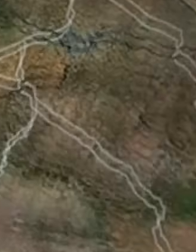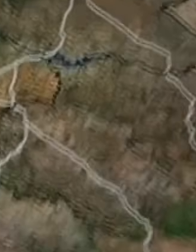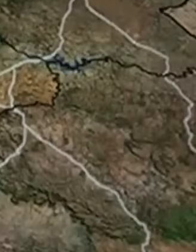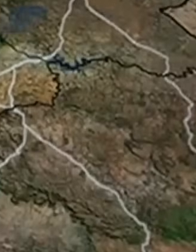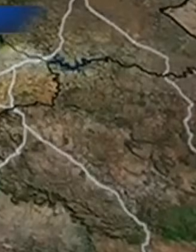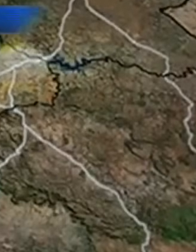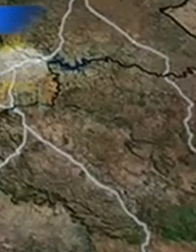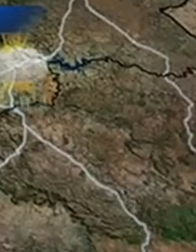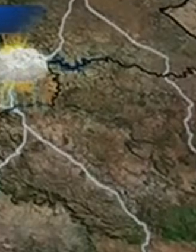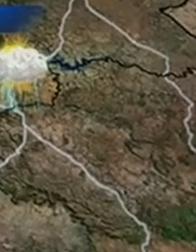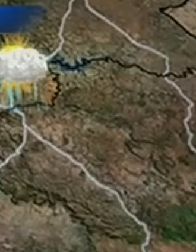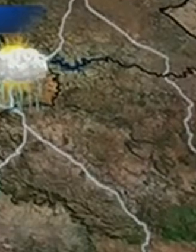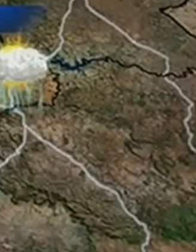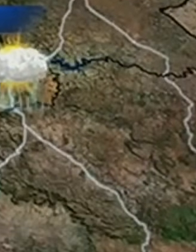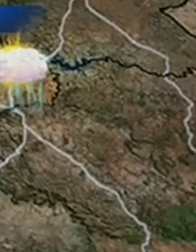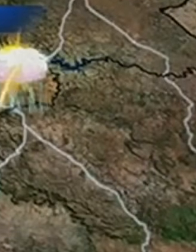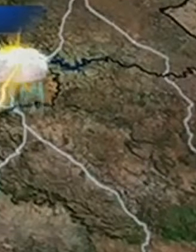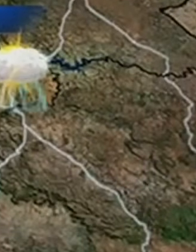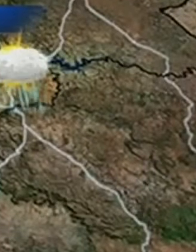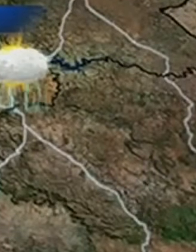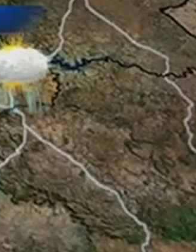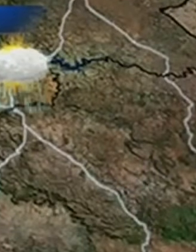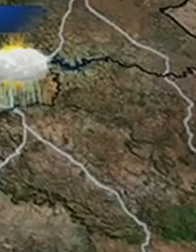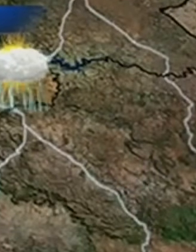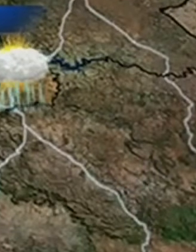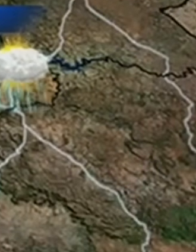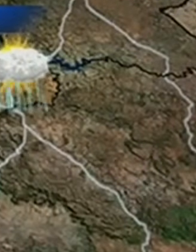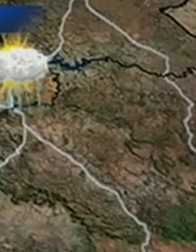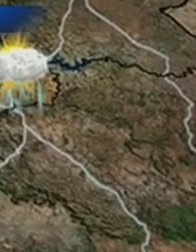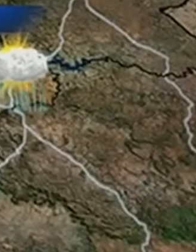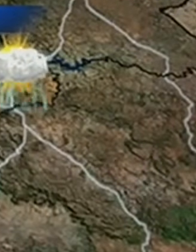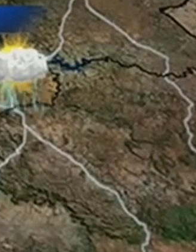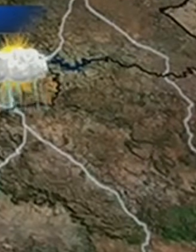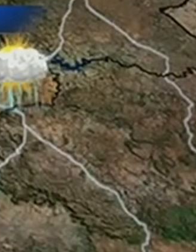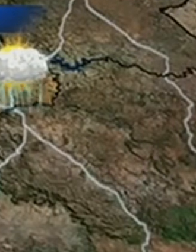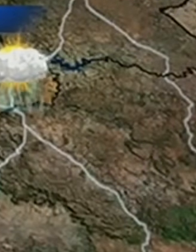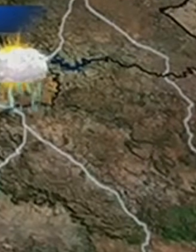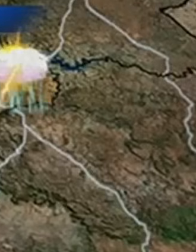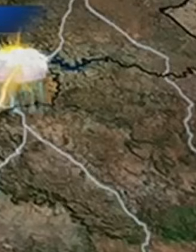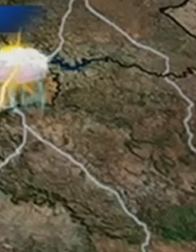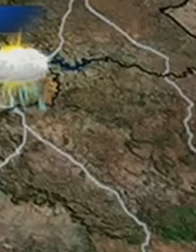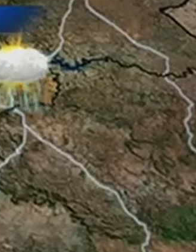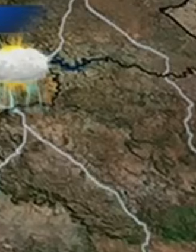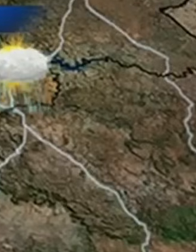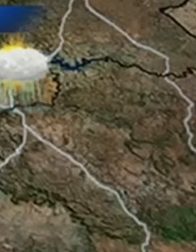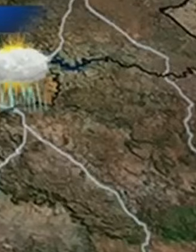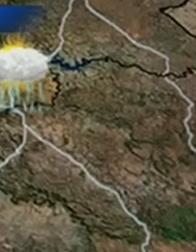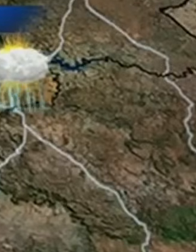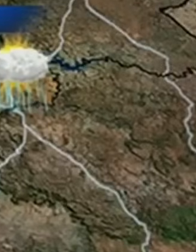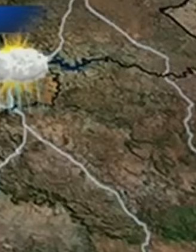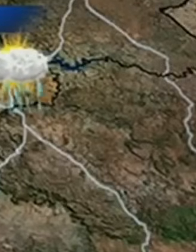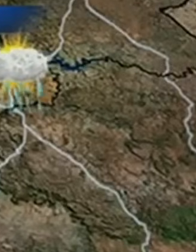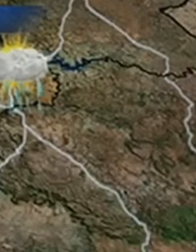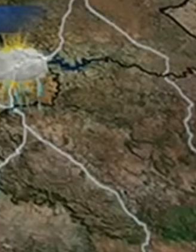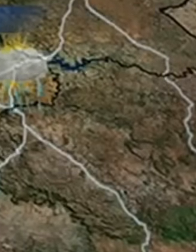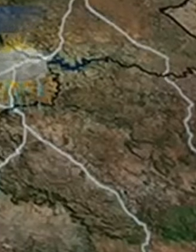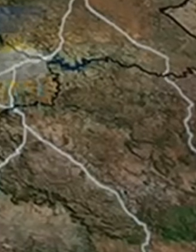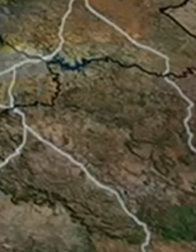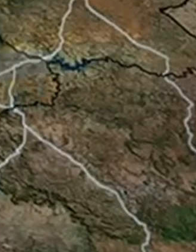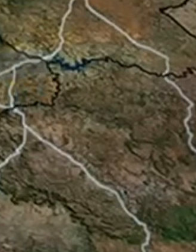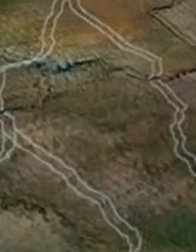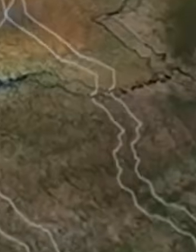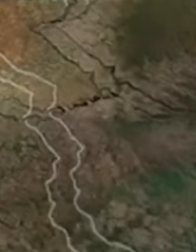29 province ya Northern Cape mo provinceng go tla nna le pula Calvinia ka digata di le 15 go a go di le 34 Carnival ka digata